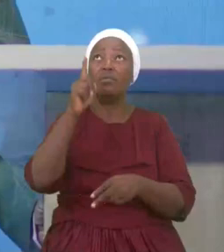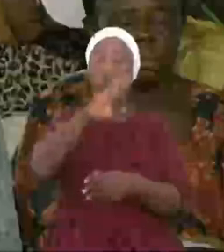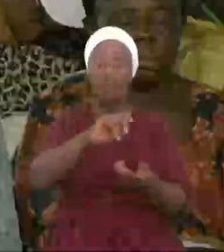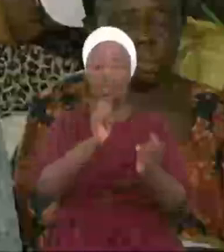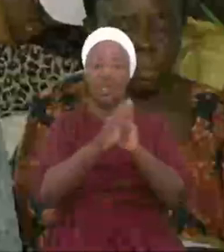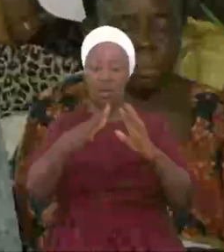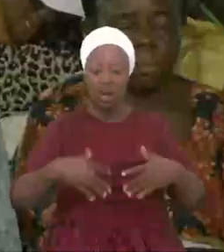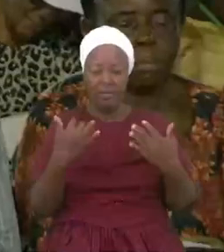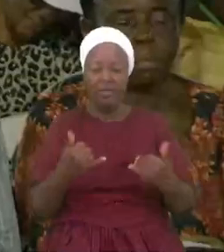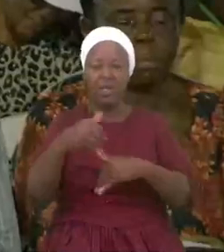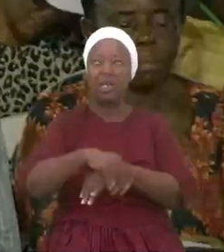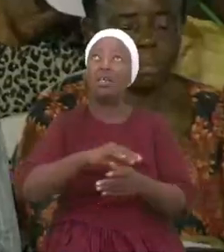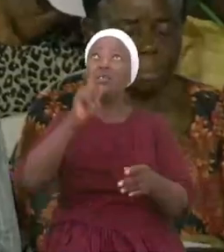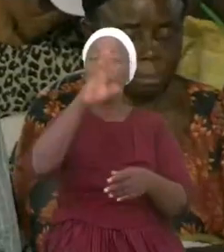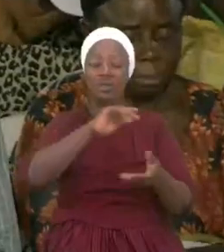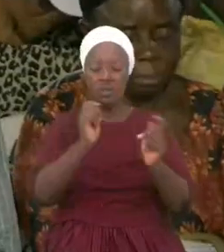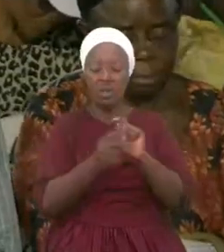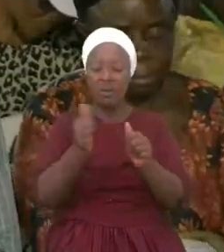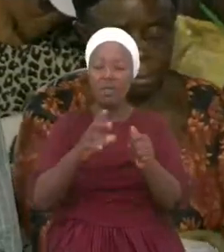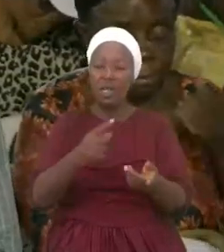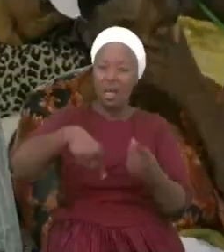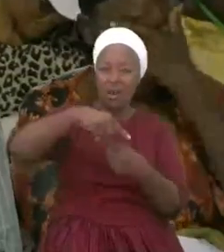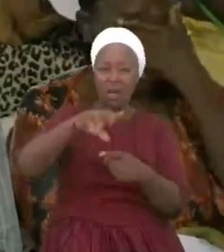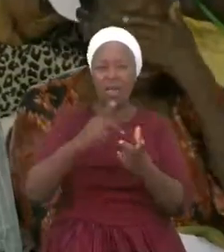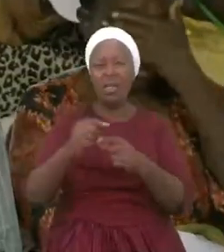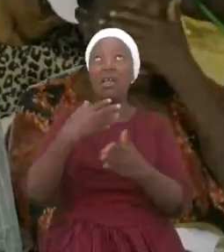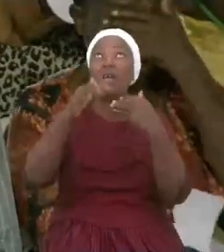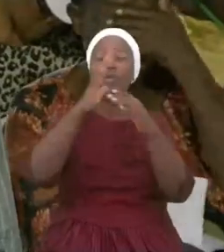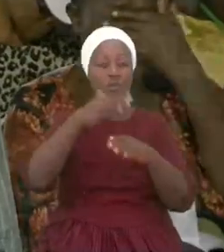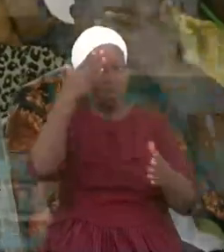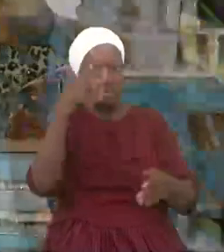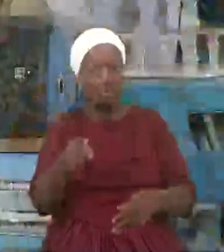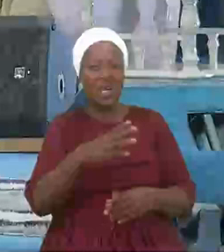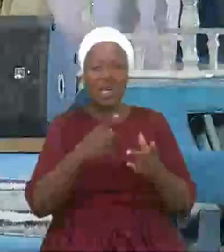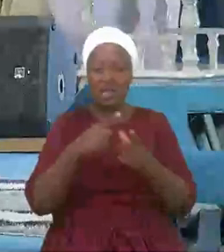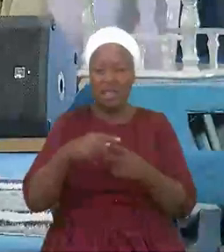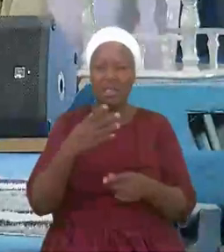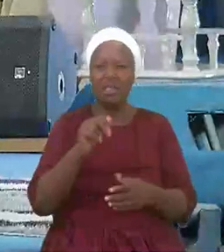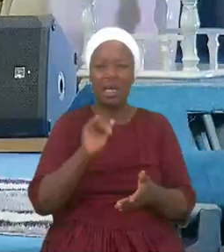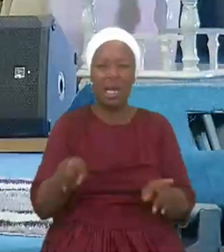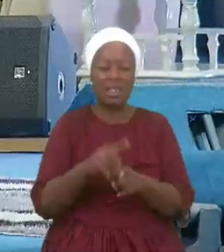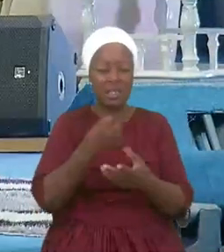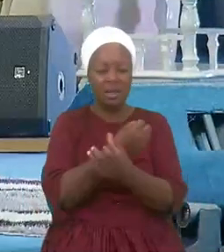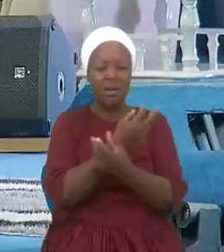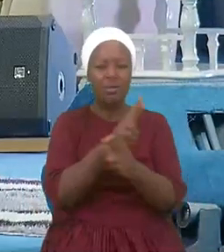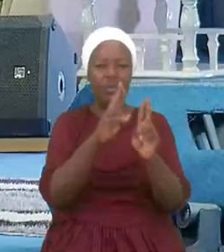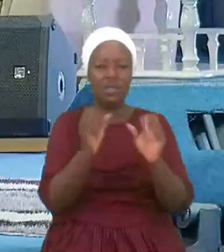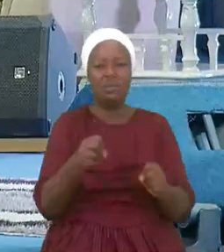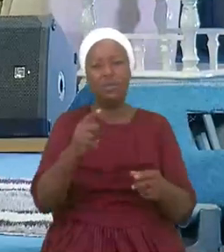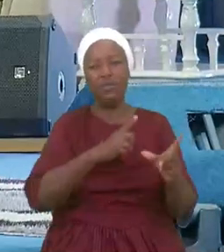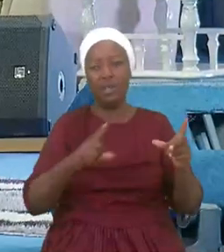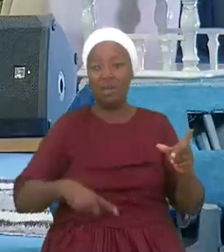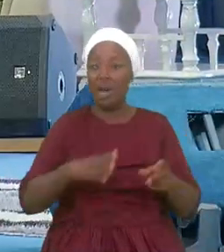alors en tant que ils seront racheté par le Seigneur le Seigneur va vous faire oublier vos péchés il va vous